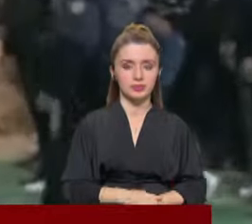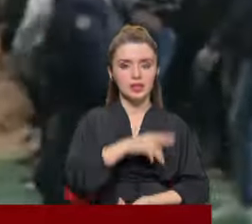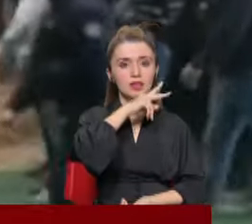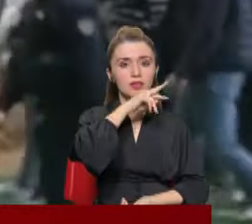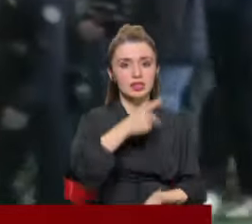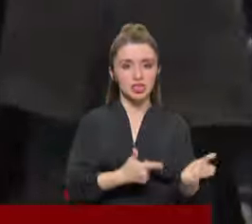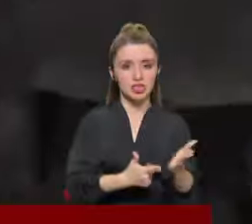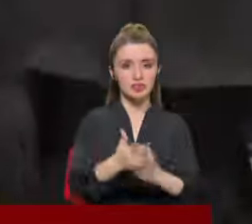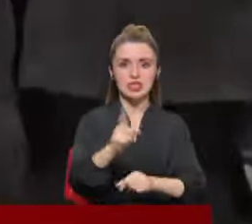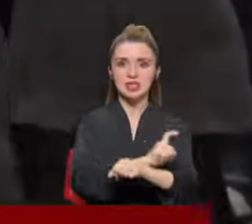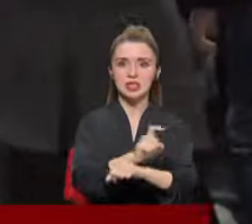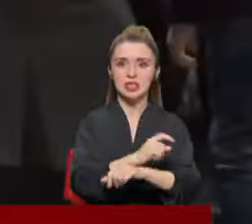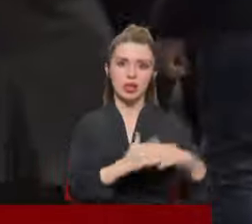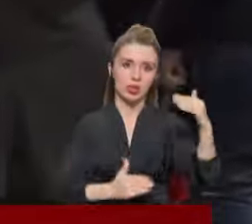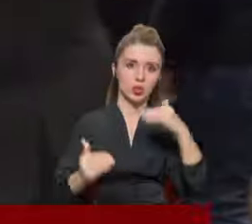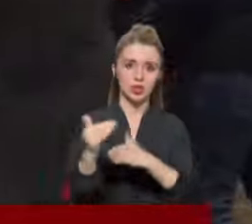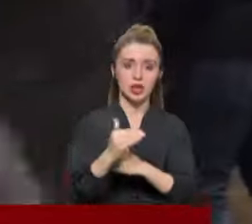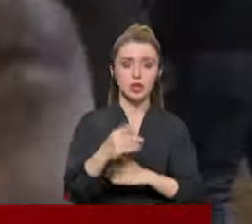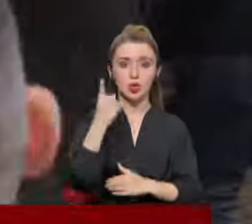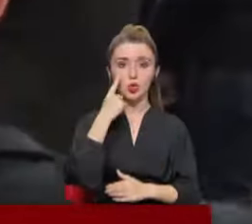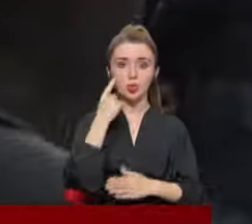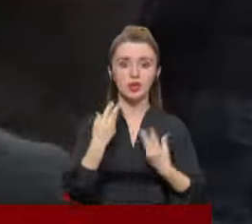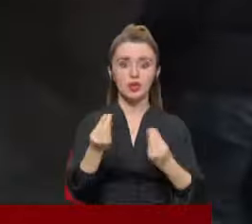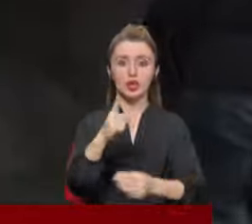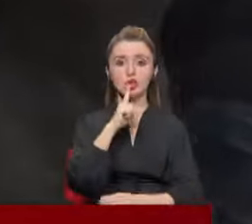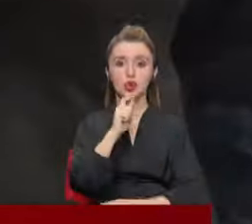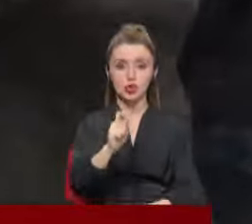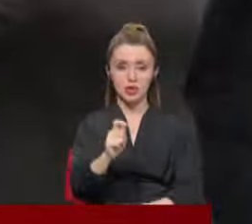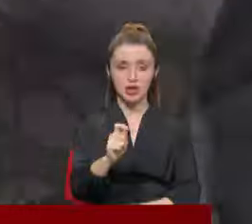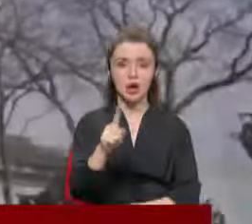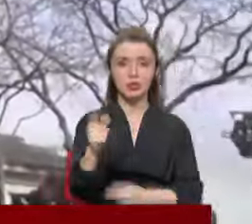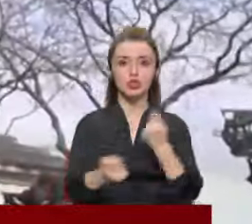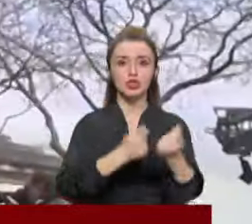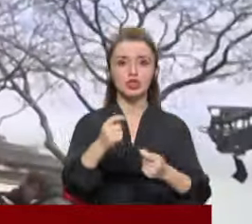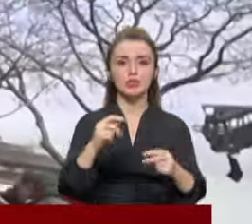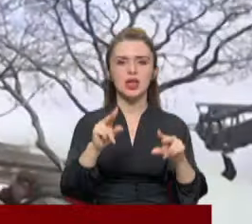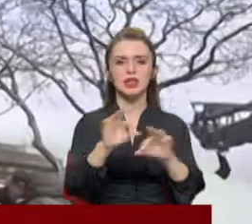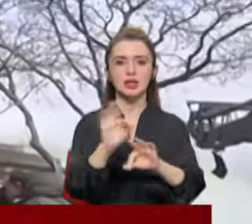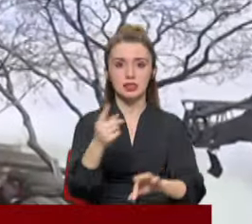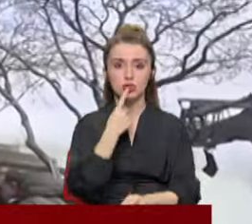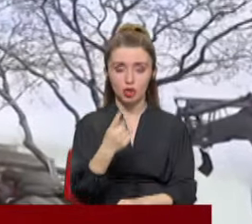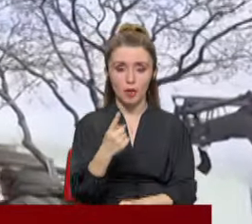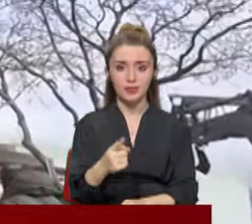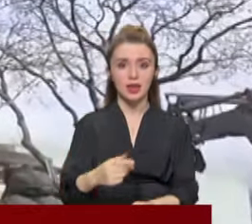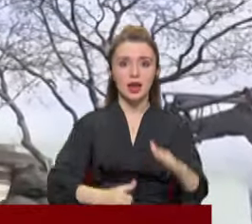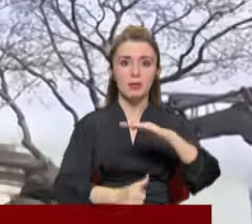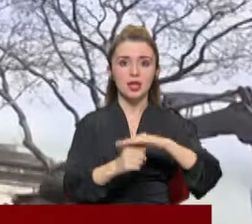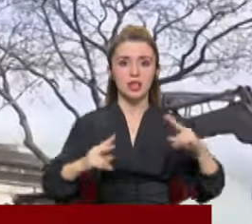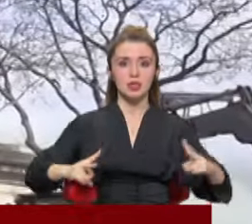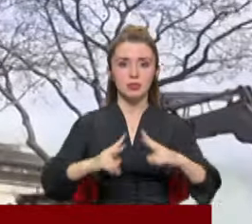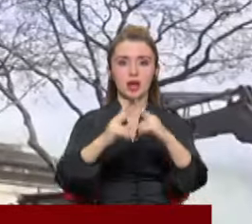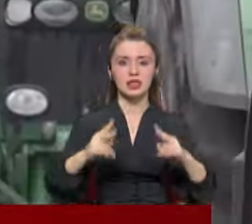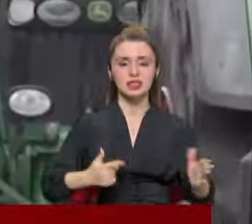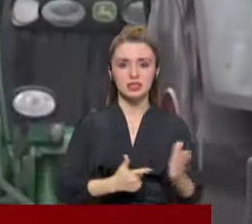Fransa'da çiftçilerin öfkesi dinmiyor. Hükümetin verdiği sözleri ve attığı adımları yetersiz bulan çiftçiler, başkent Paris tarım